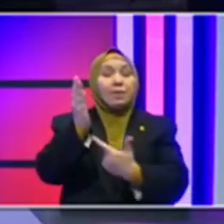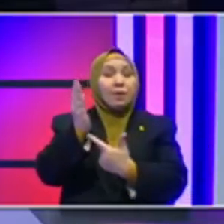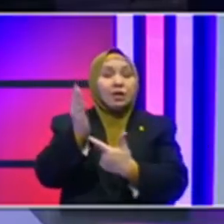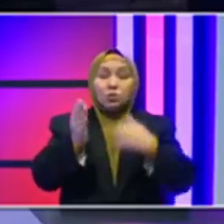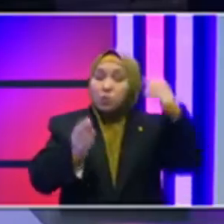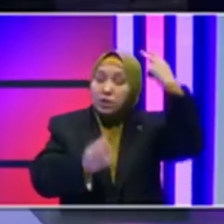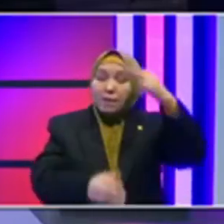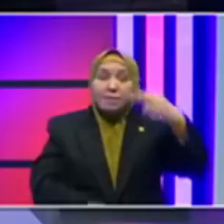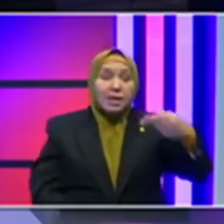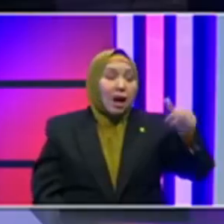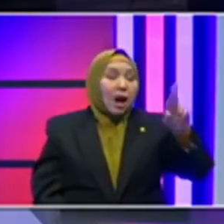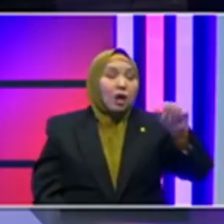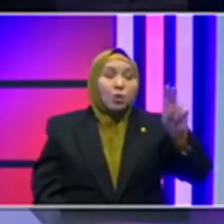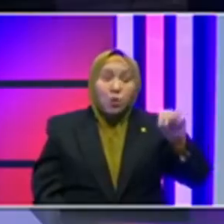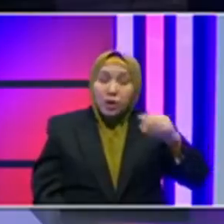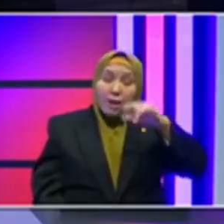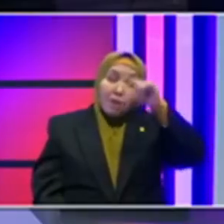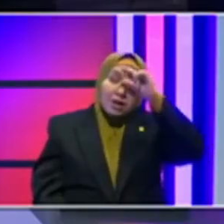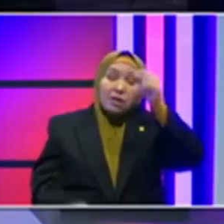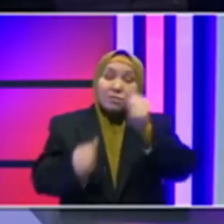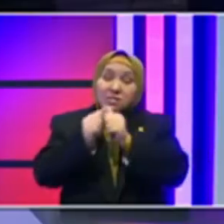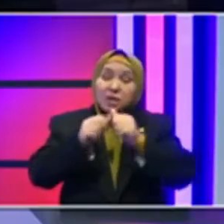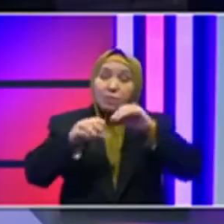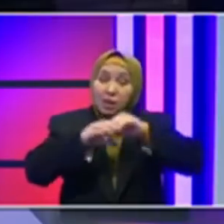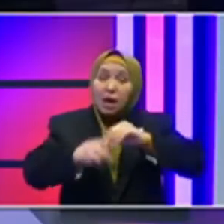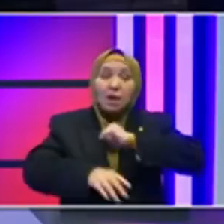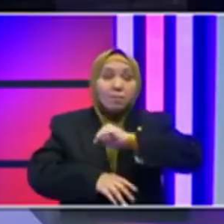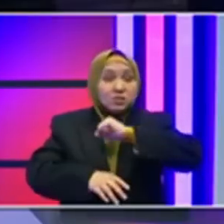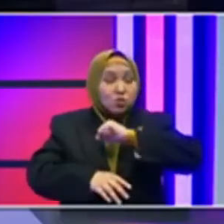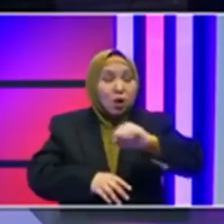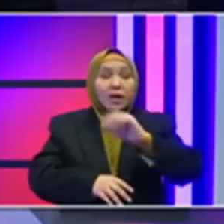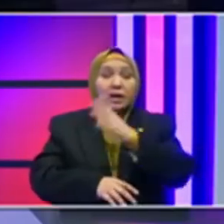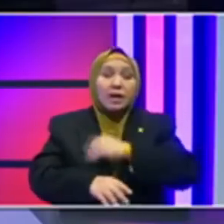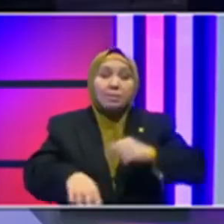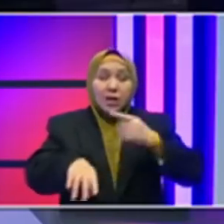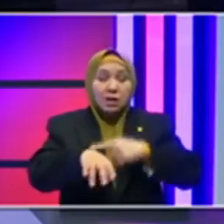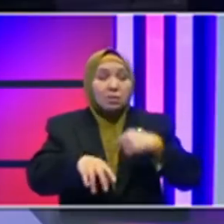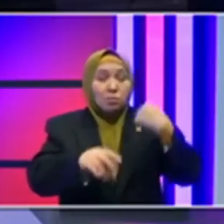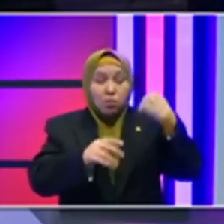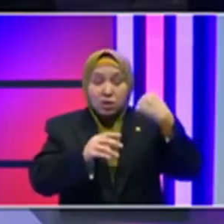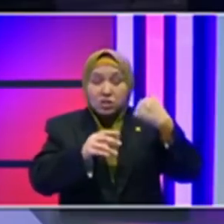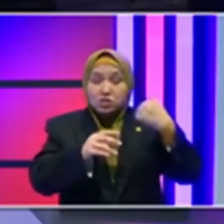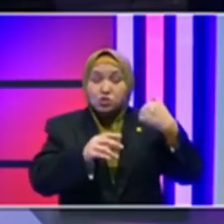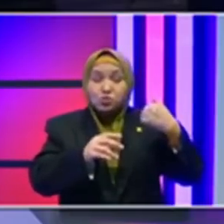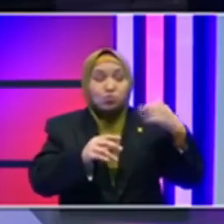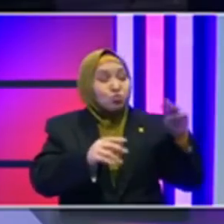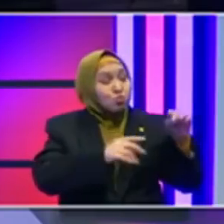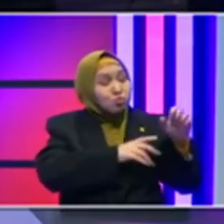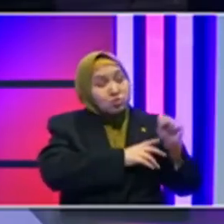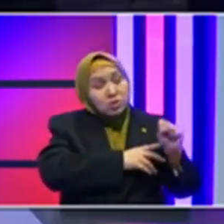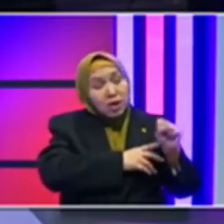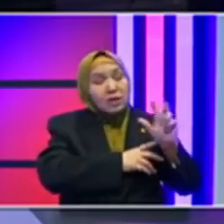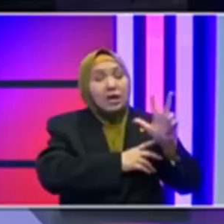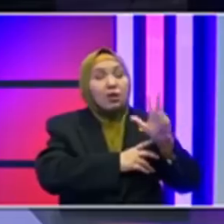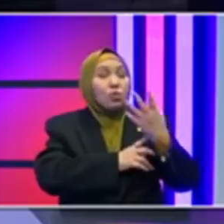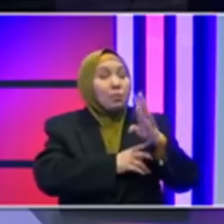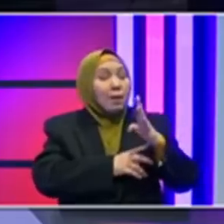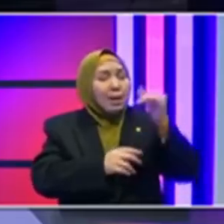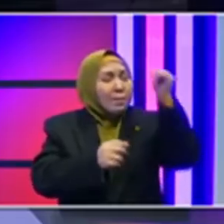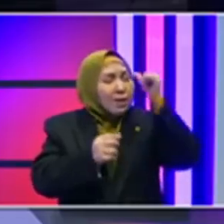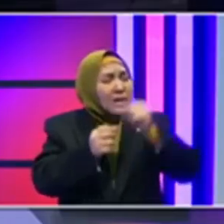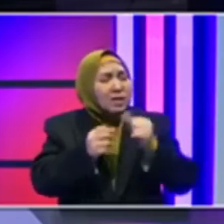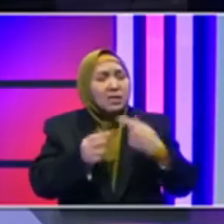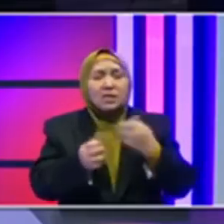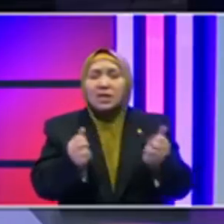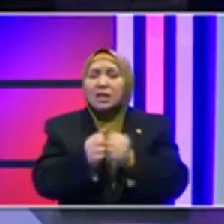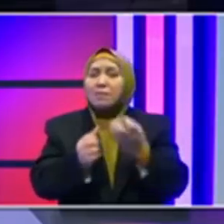Harun Abangnya itu bersama dalam perjuangan dan pada halaman 314 ini Allah mengingatkan kita dibandingkan beberapa